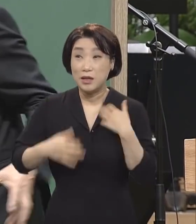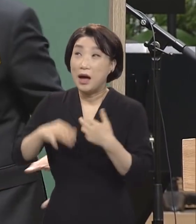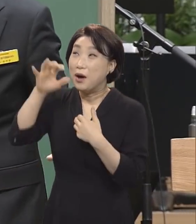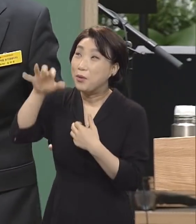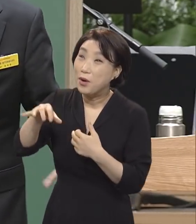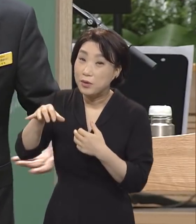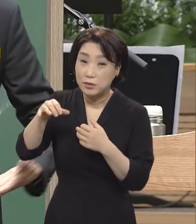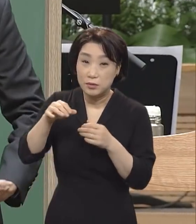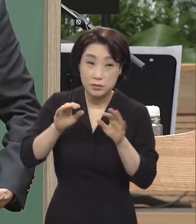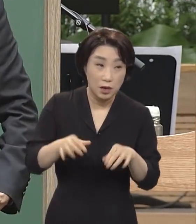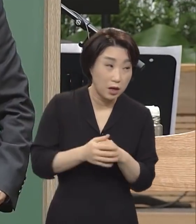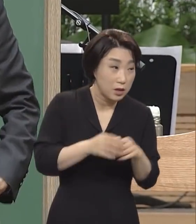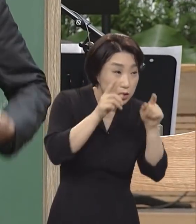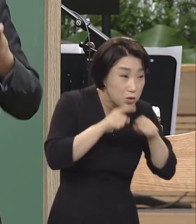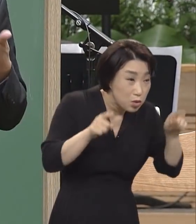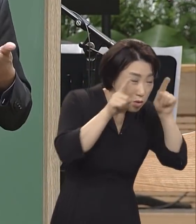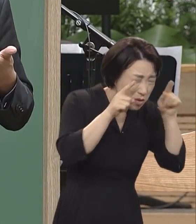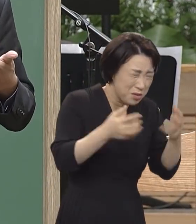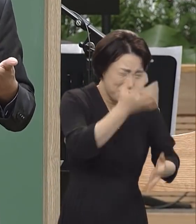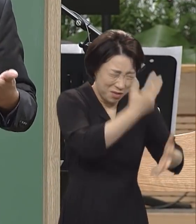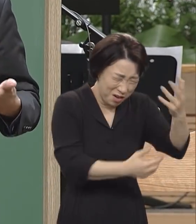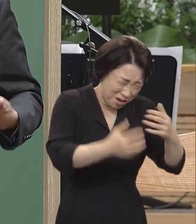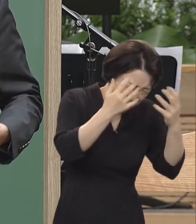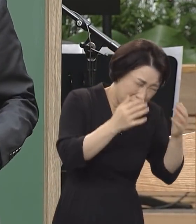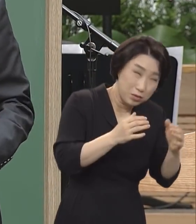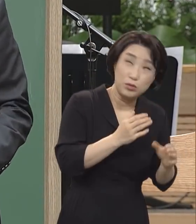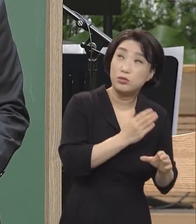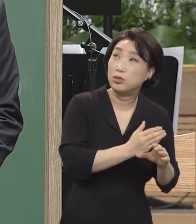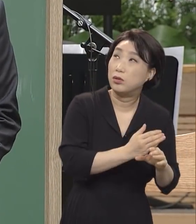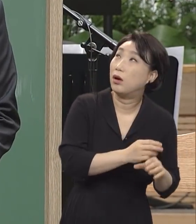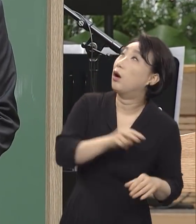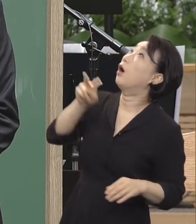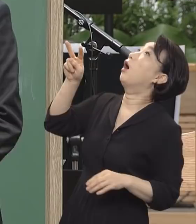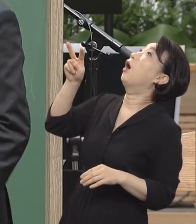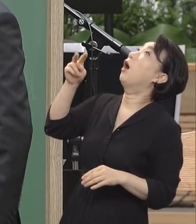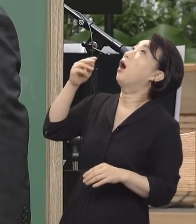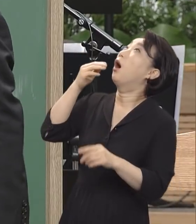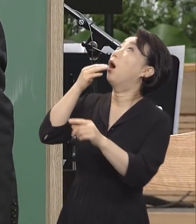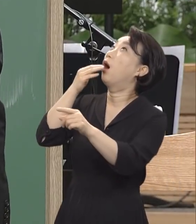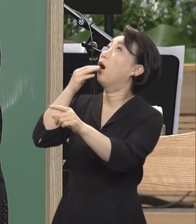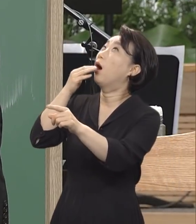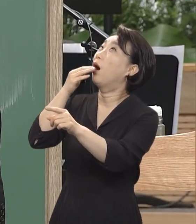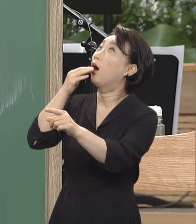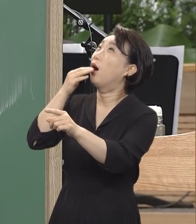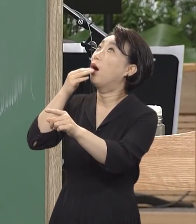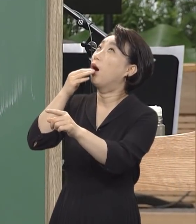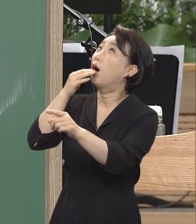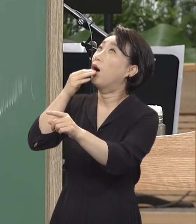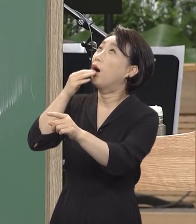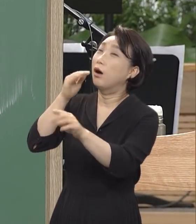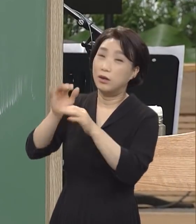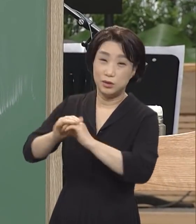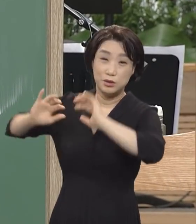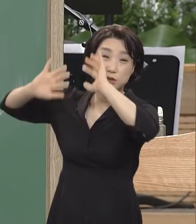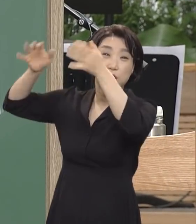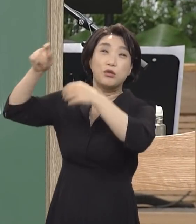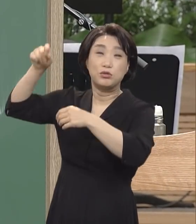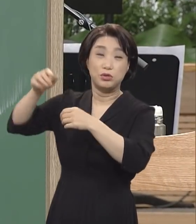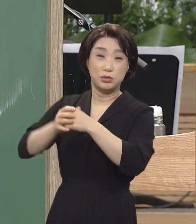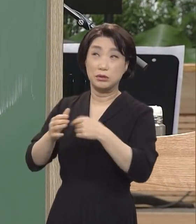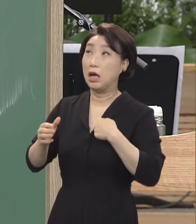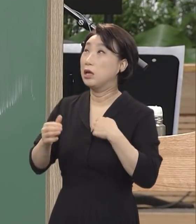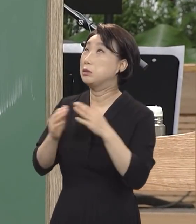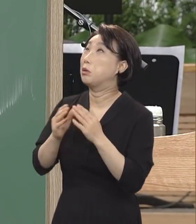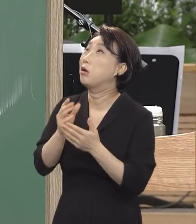지옥에서 막 불꽃 가운데서 눈을 들어 보니까 이 천국에 자기